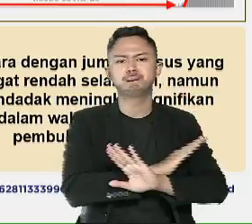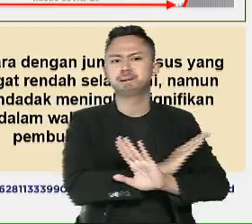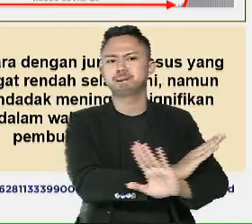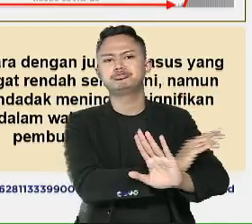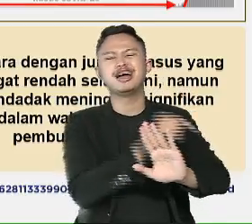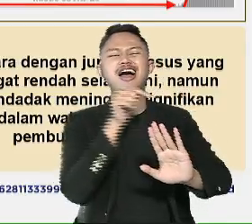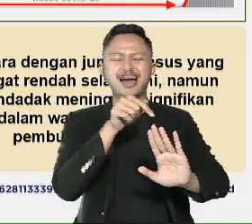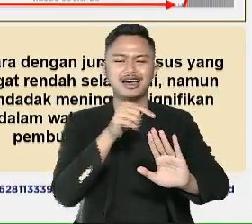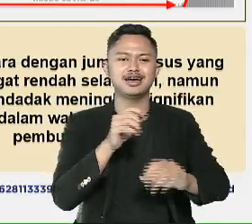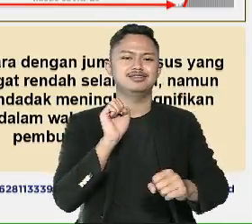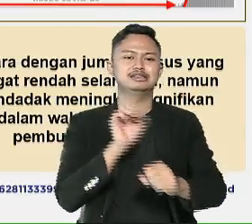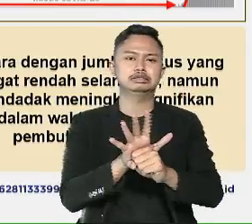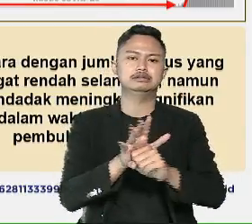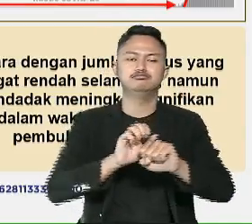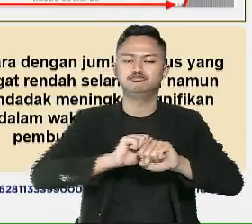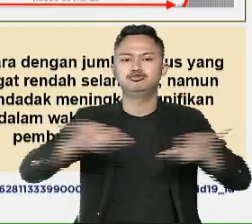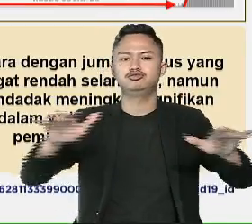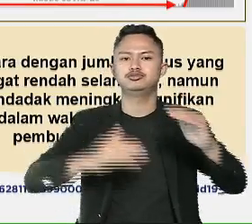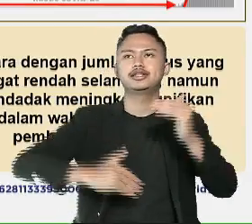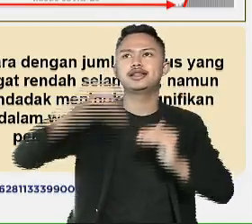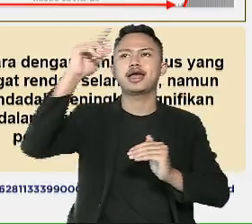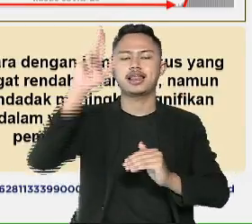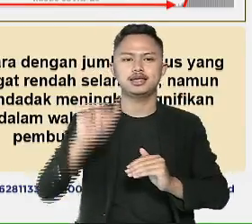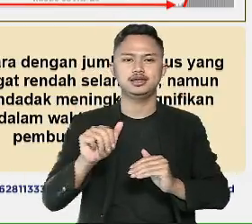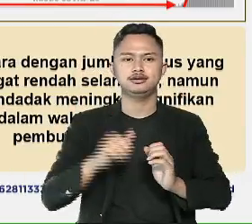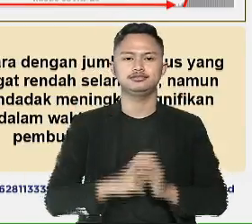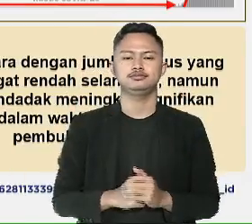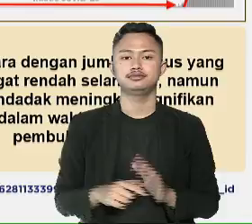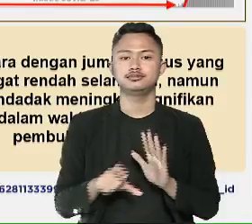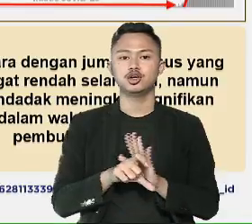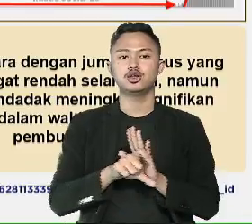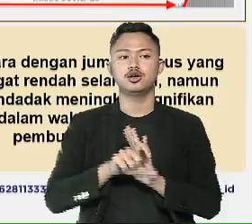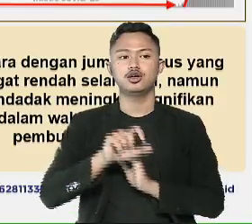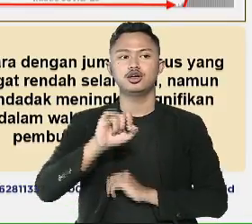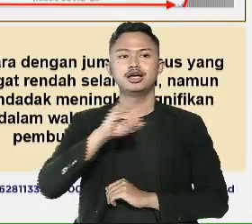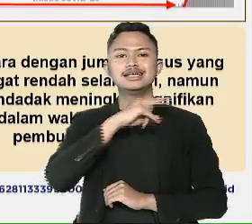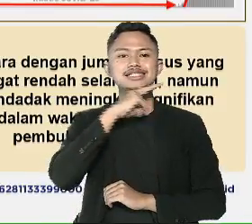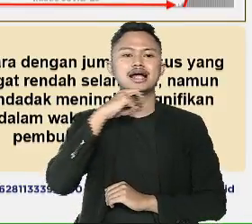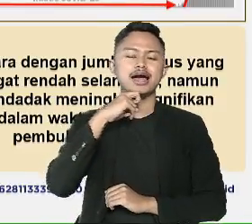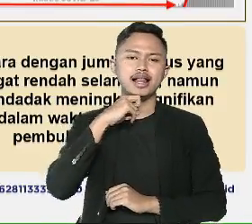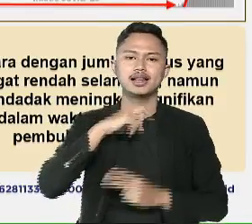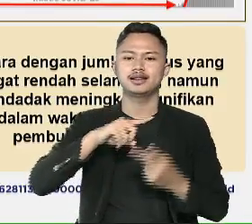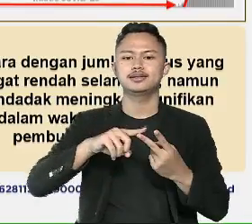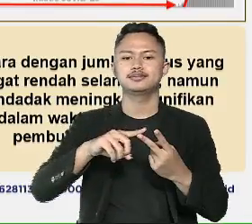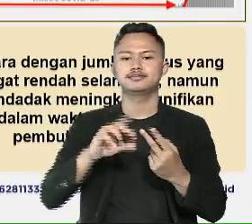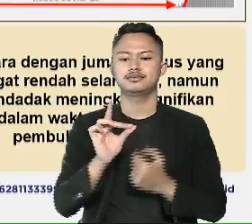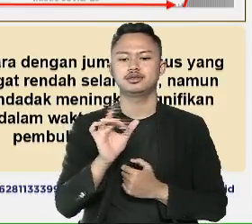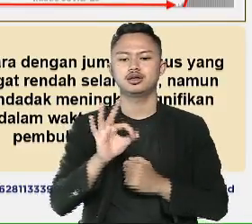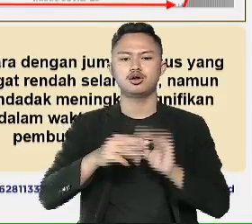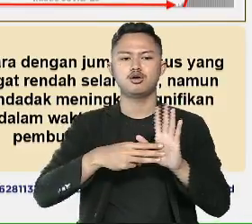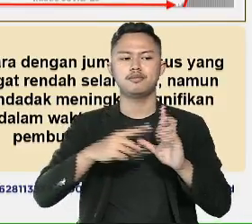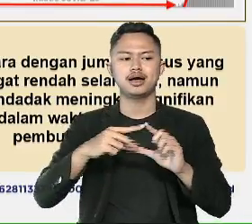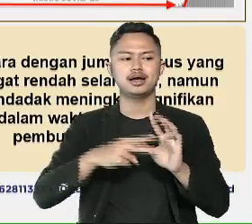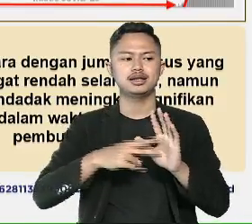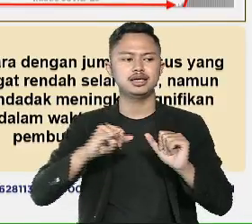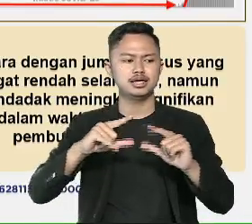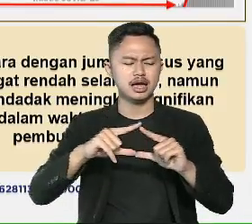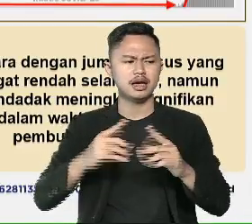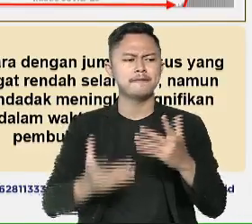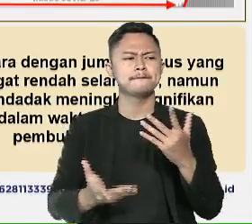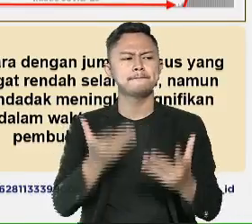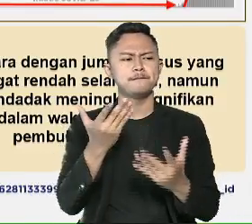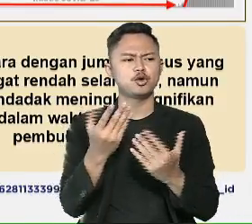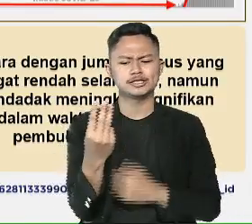kesehatan. Selanjutnya, pada Israel, Rumania, dan Ukraina,